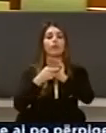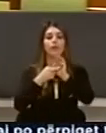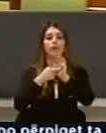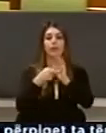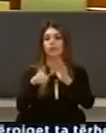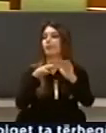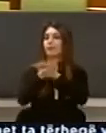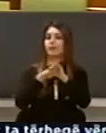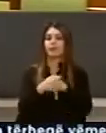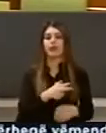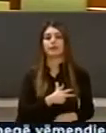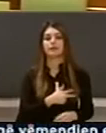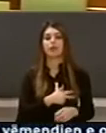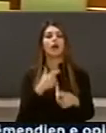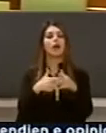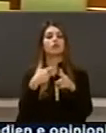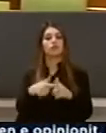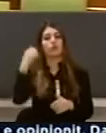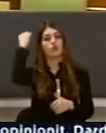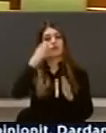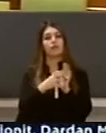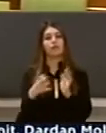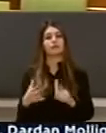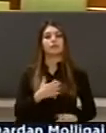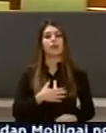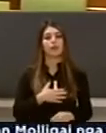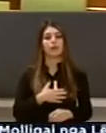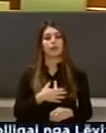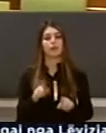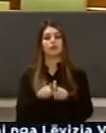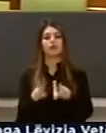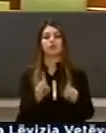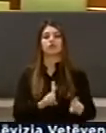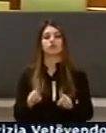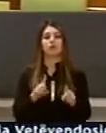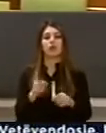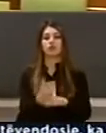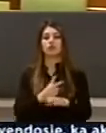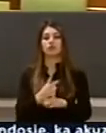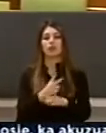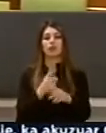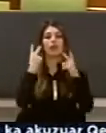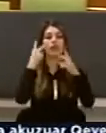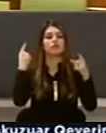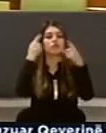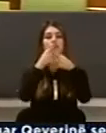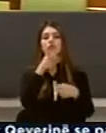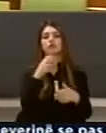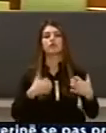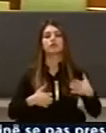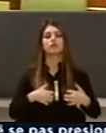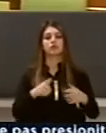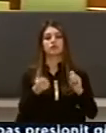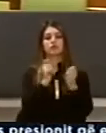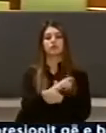vendet anëtare të BE-s, Kosova po vazhdon të trajtohet si vend në të cilin prioritet shtetëror e institucional duhet të